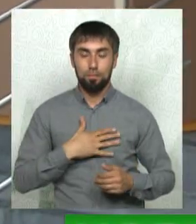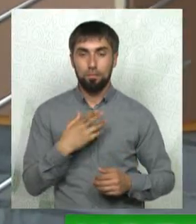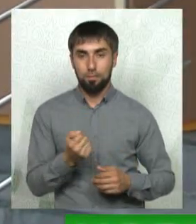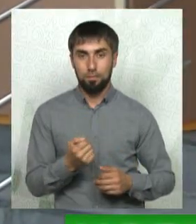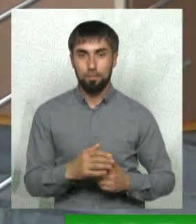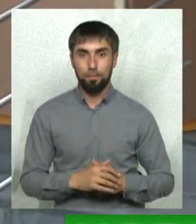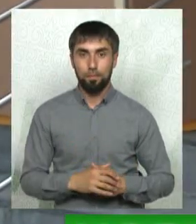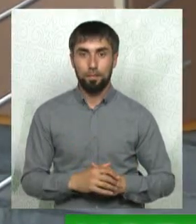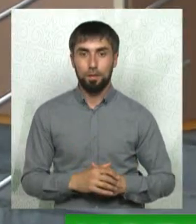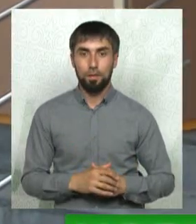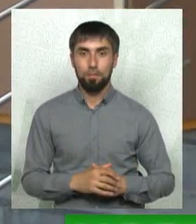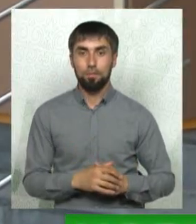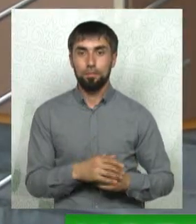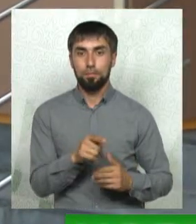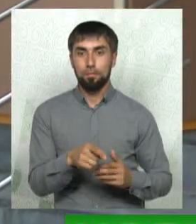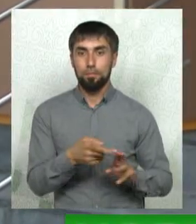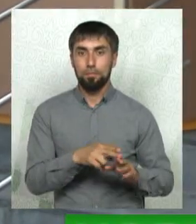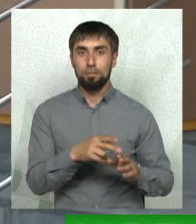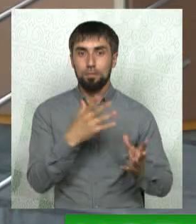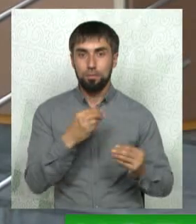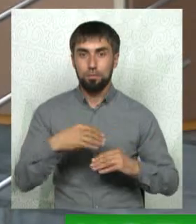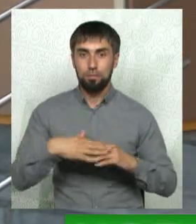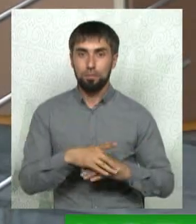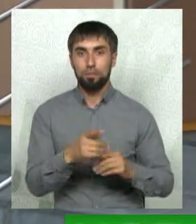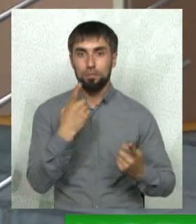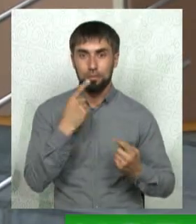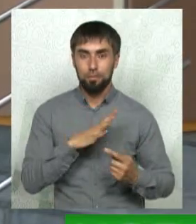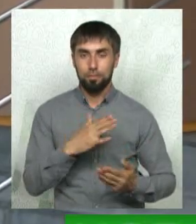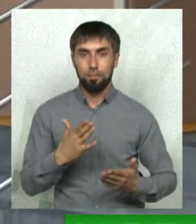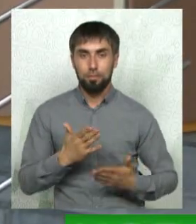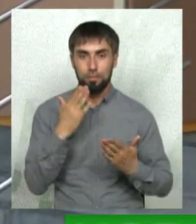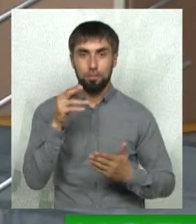даже день был все кинешки, а дальше я лежи, ел хожи,